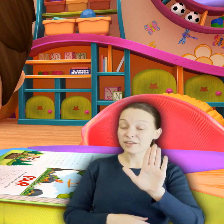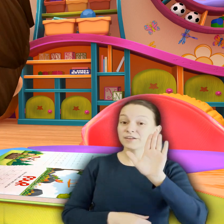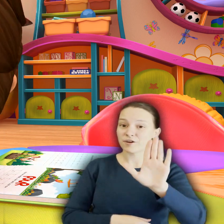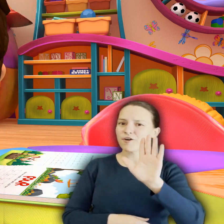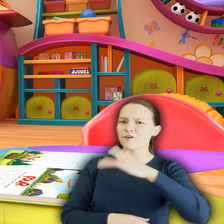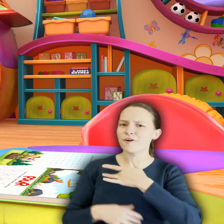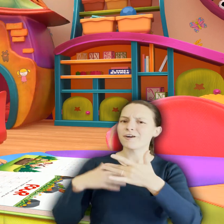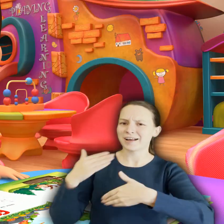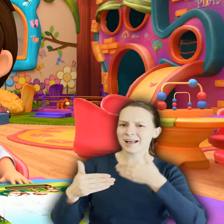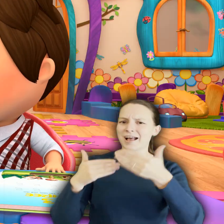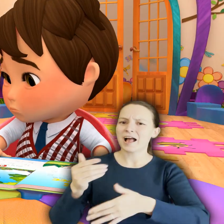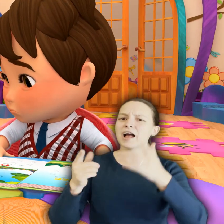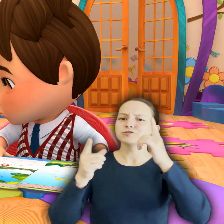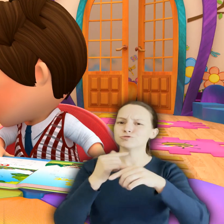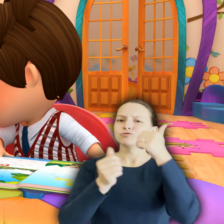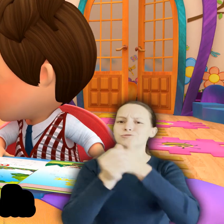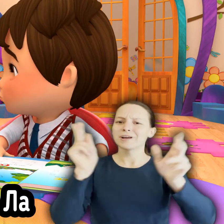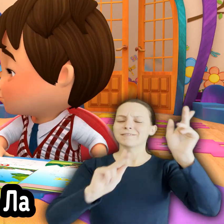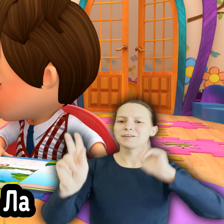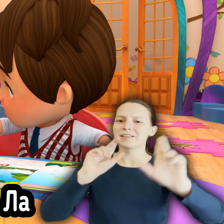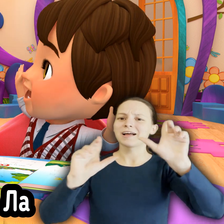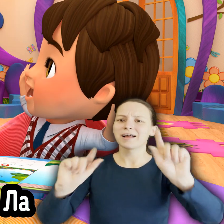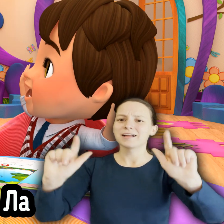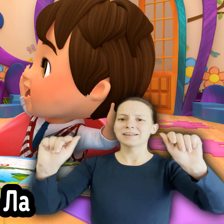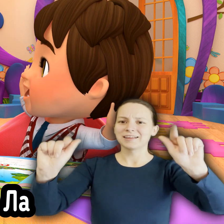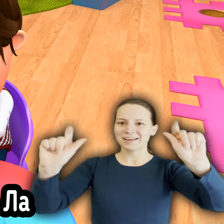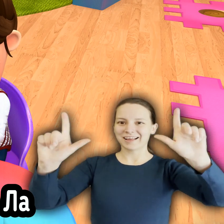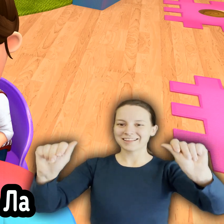Добротой своей делись.